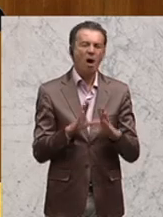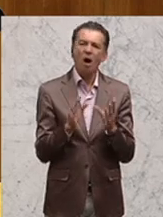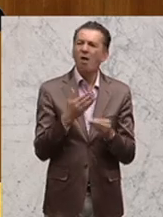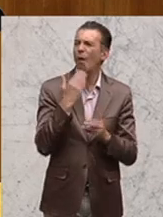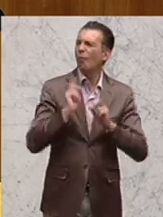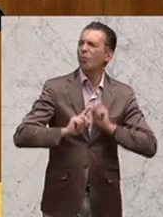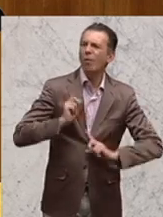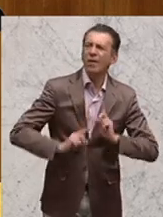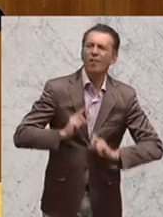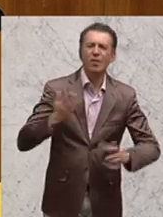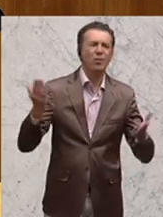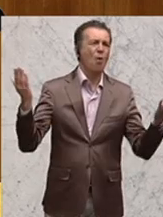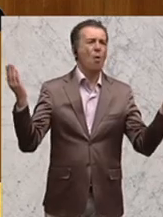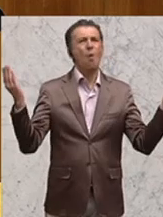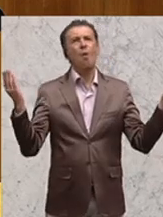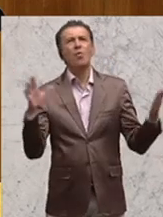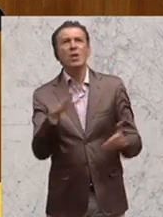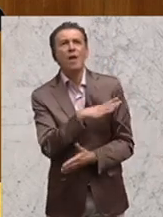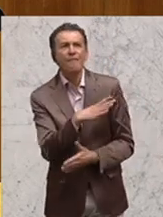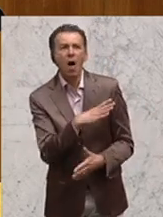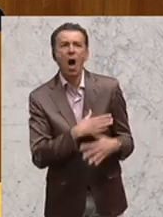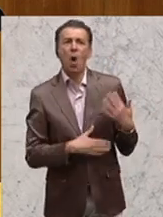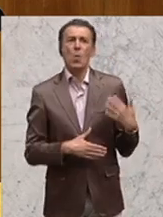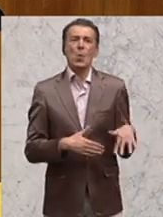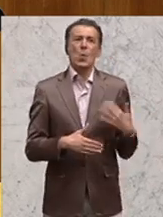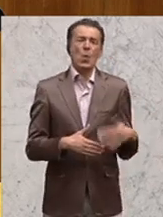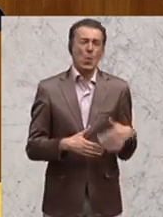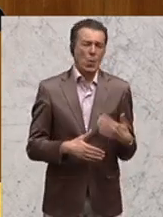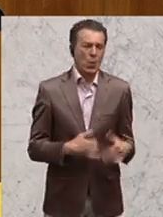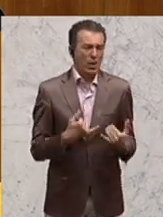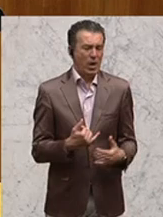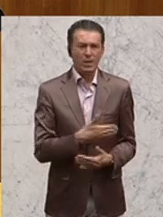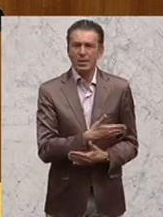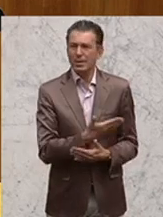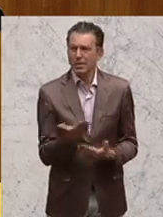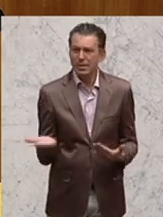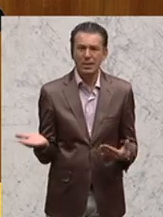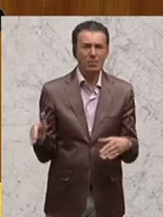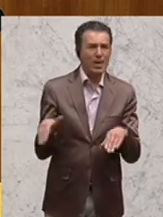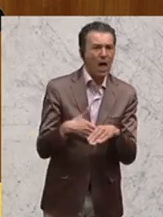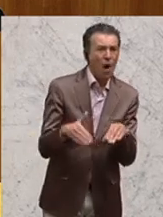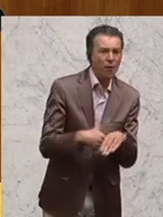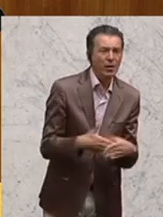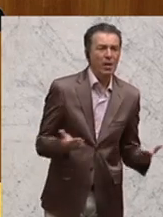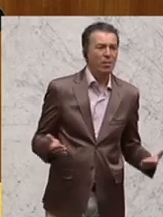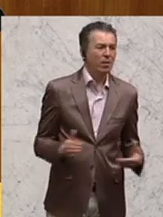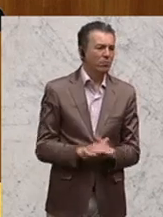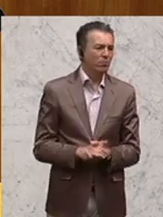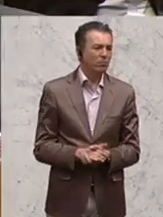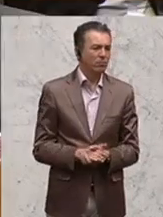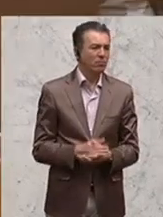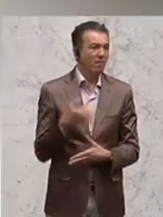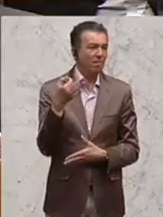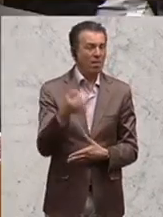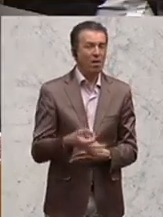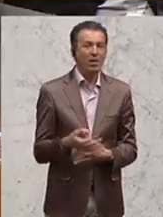keine Motivation und die Gefahr ist so groß, dass die jetzt niemand aufnehmen und so weiter. Ja, die